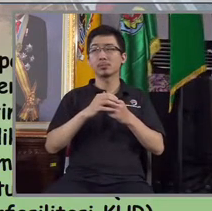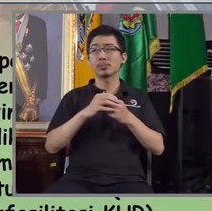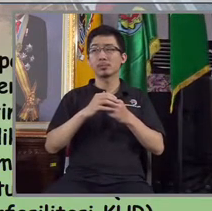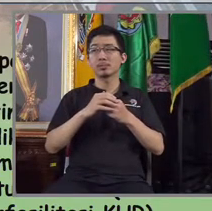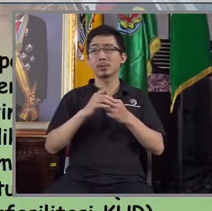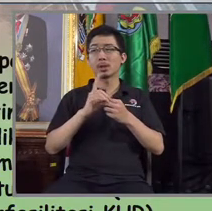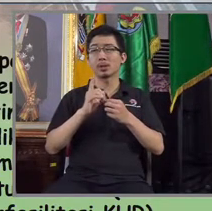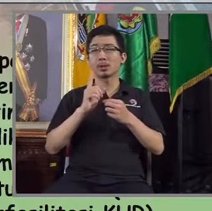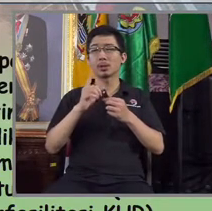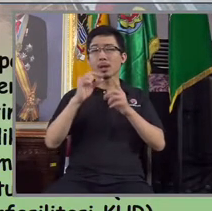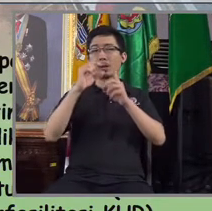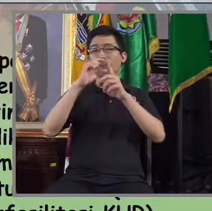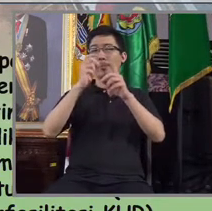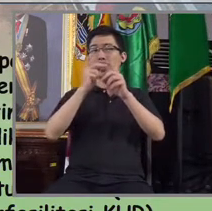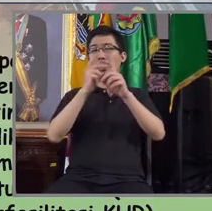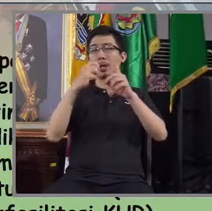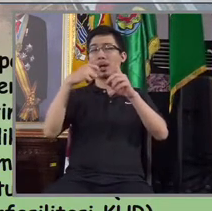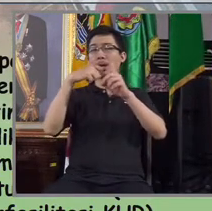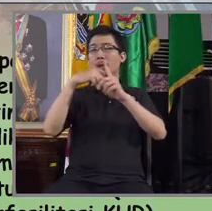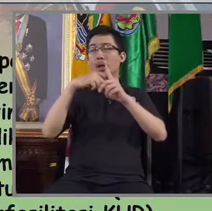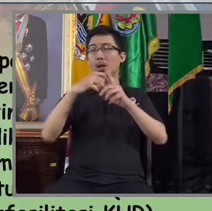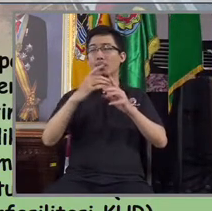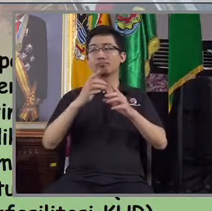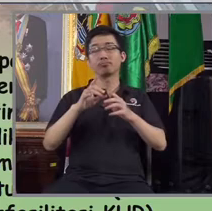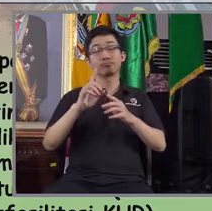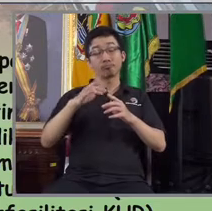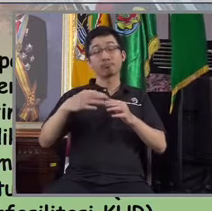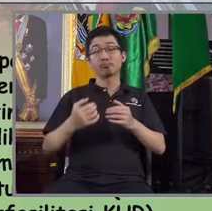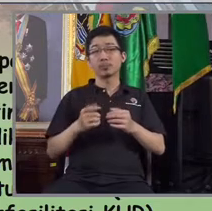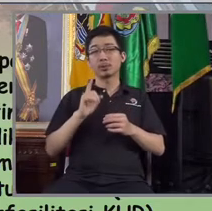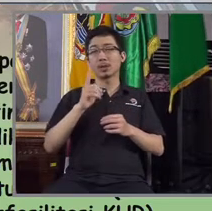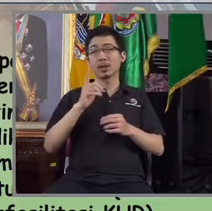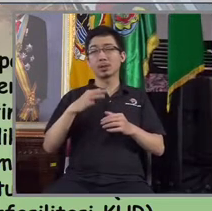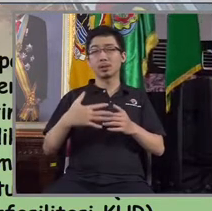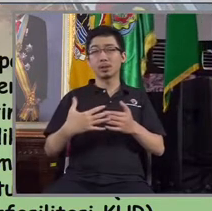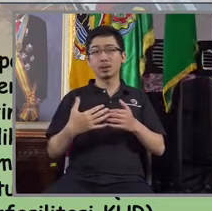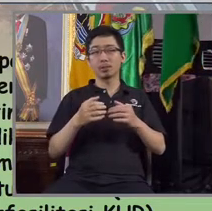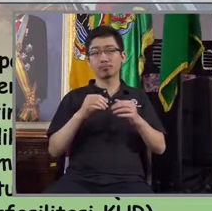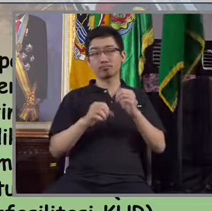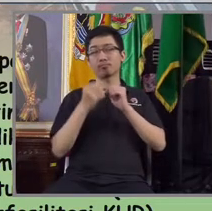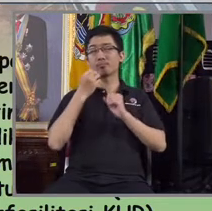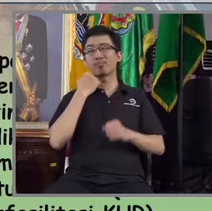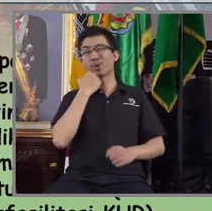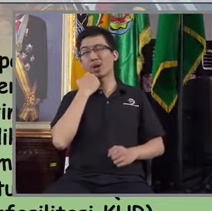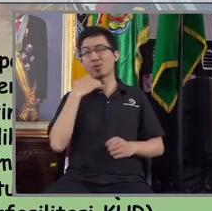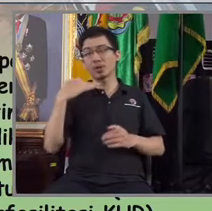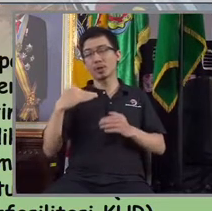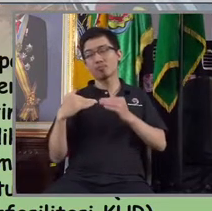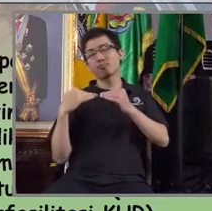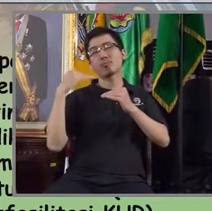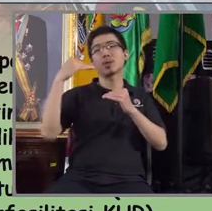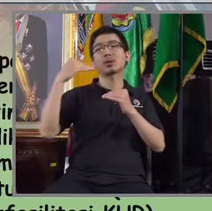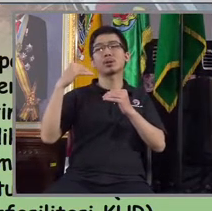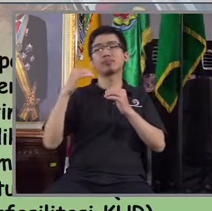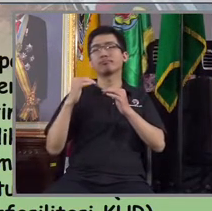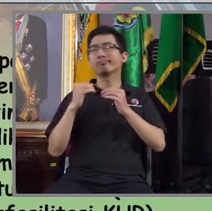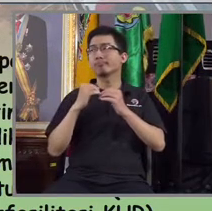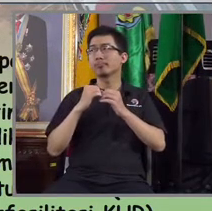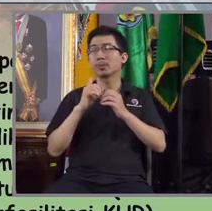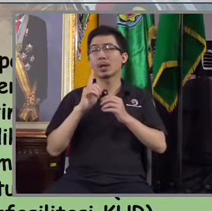melakukan PHK sehingga menambah angka pengangguran. Kurang lebih